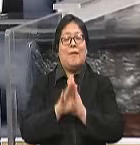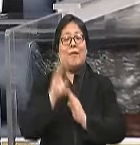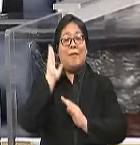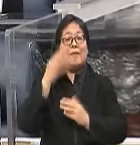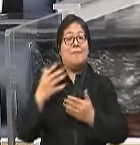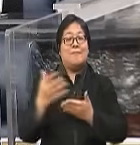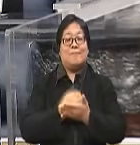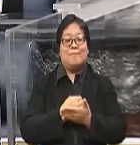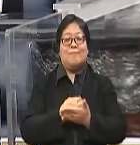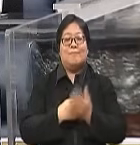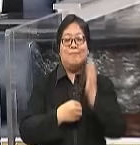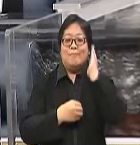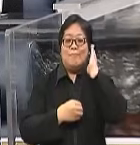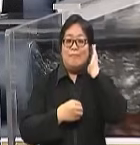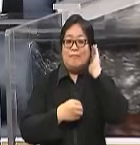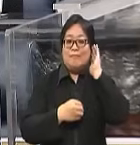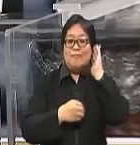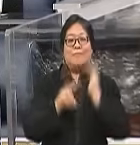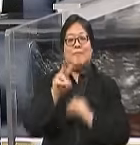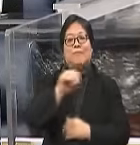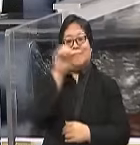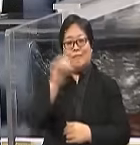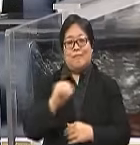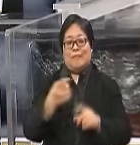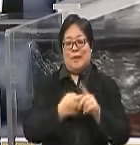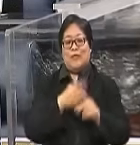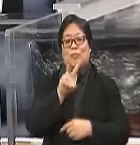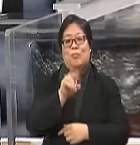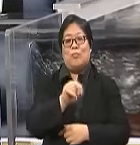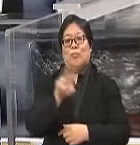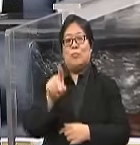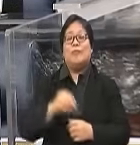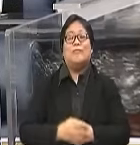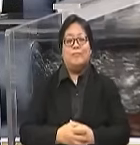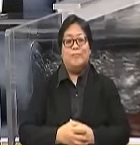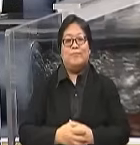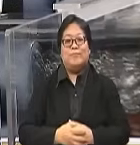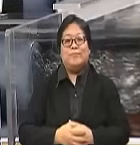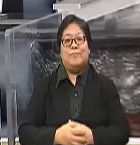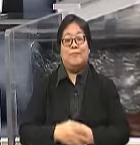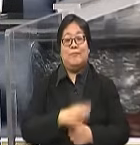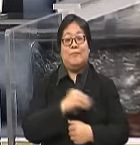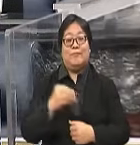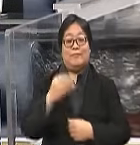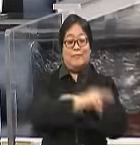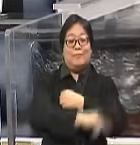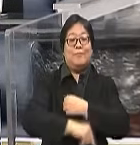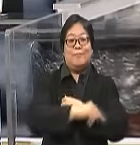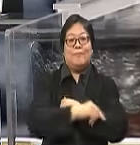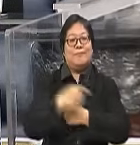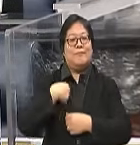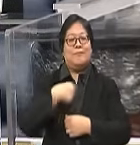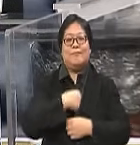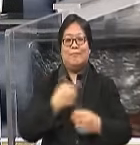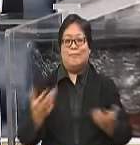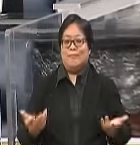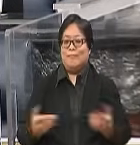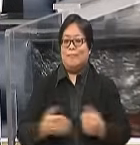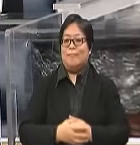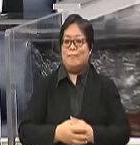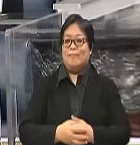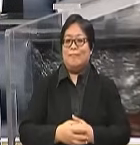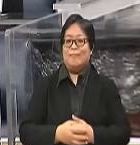akan menghasilkan sebanyak peningkatan 20 Kratos data the 2020 dana negeri-negeri yang kita telah